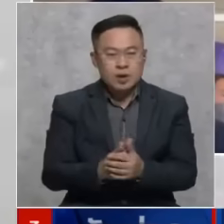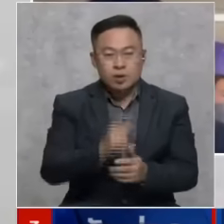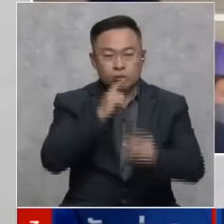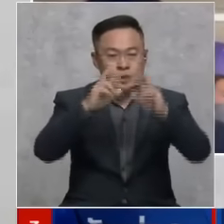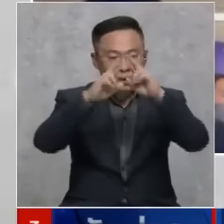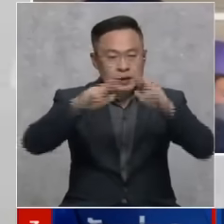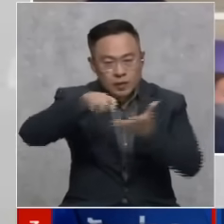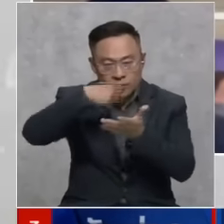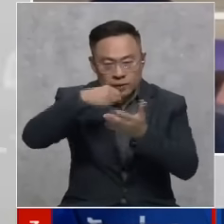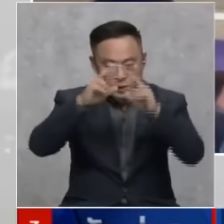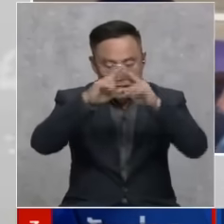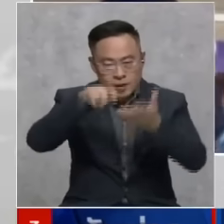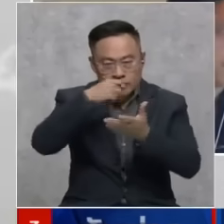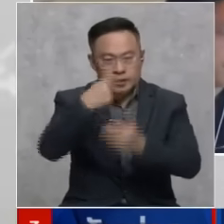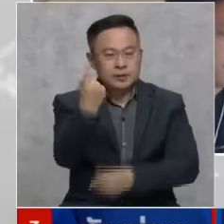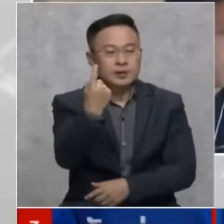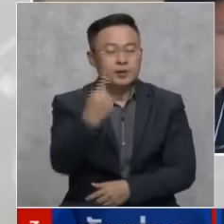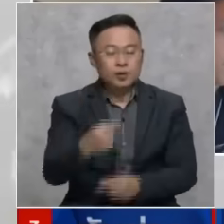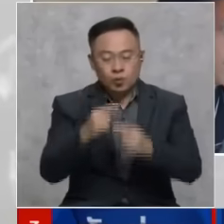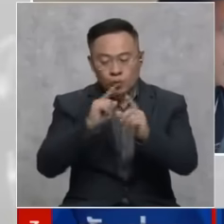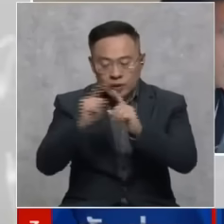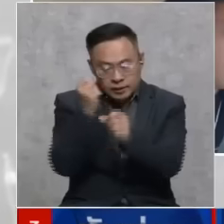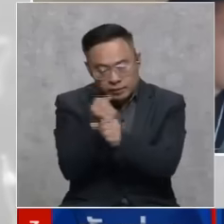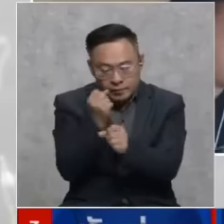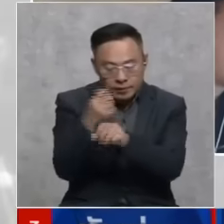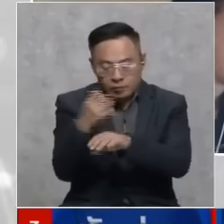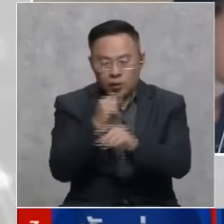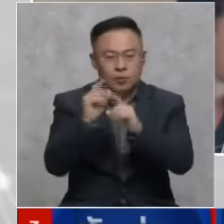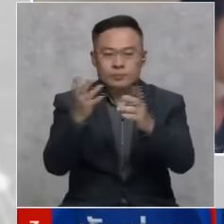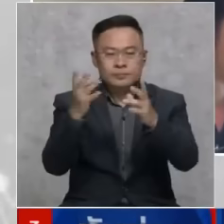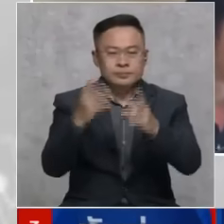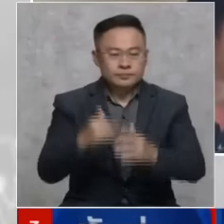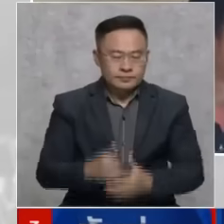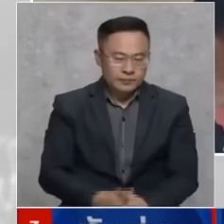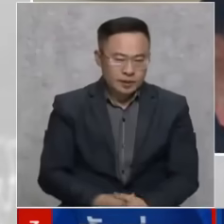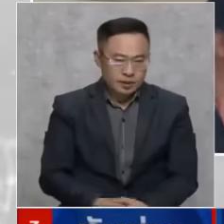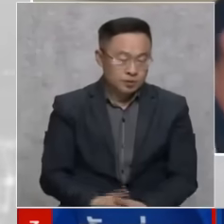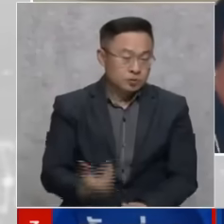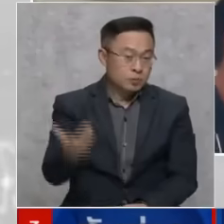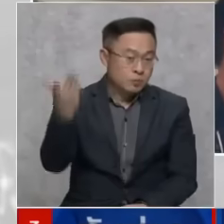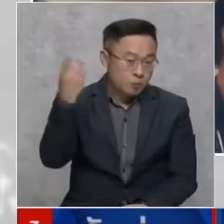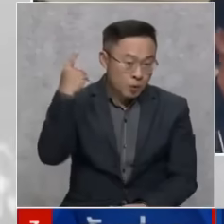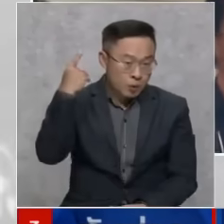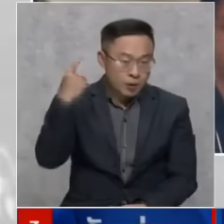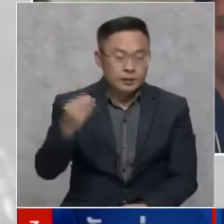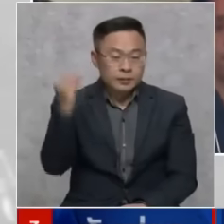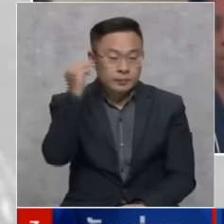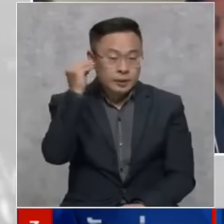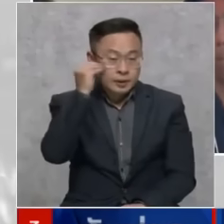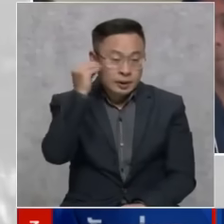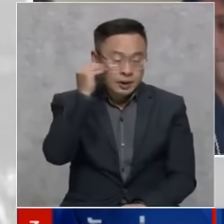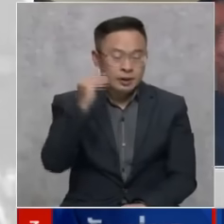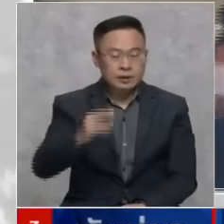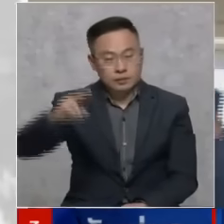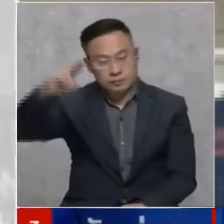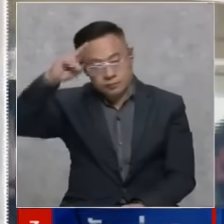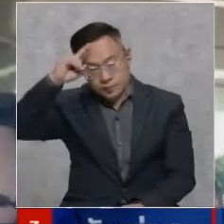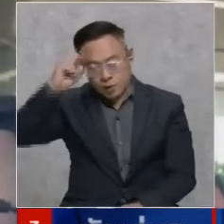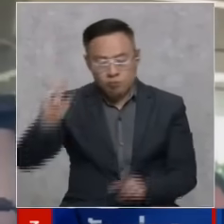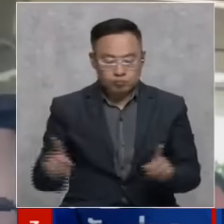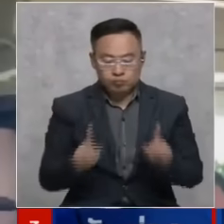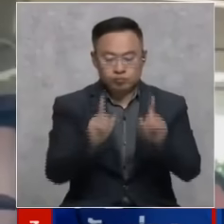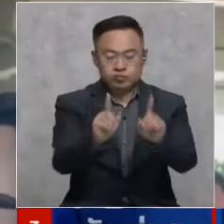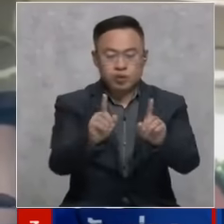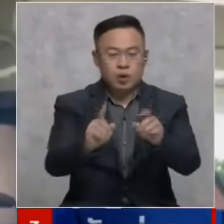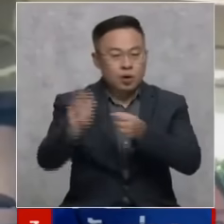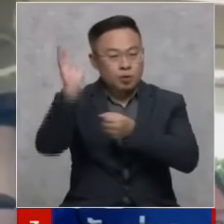ที่พิษณุโลกน่ากิน ส่วนประเด็นเมื่อวานนี้เนี่ยคุณพิธาเขาไปขึ้นเวทีเสวนาร่วมกับคุณหมอชลน่านใช่ไหมคะก็เลยสอบ